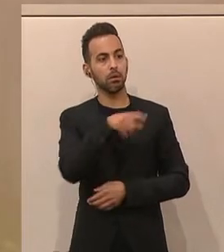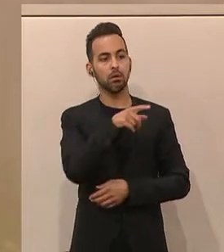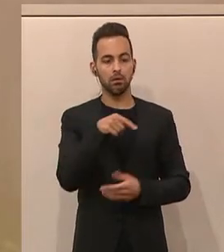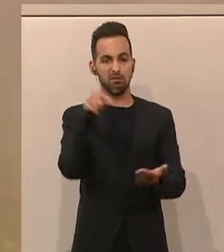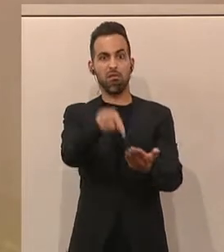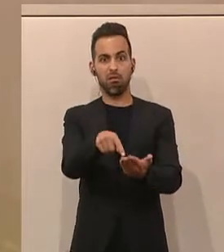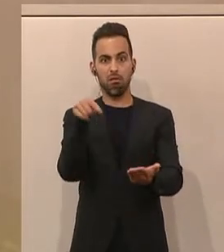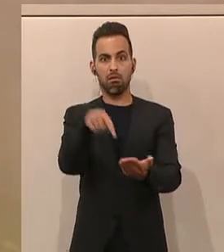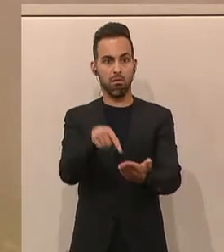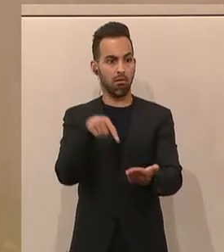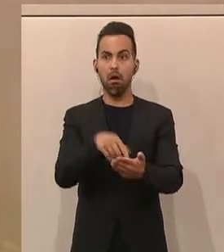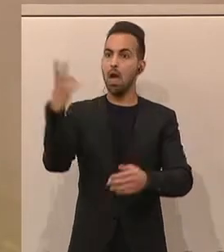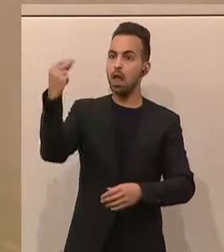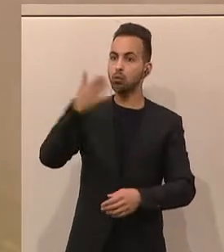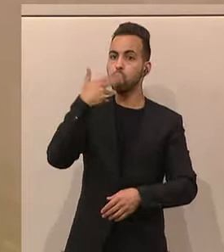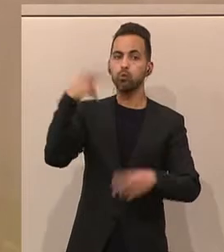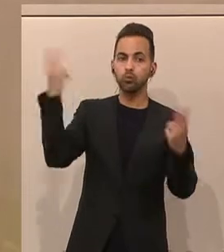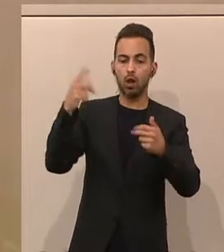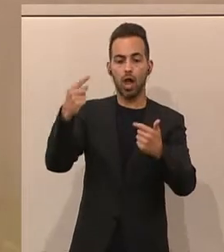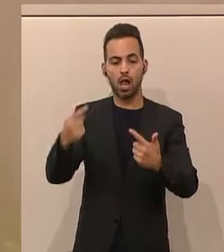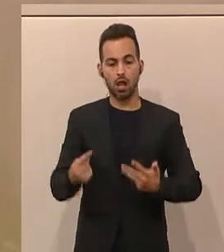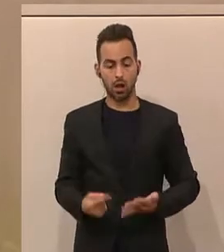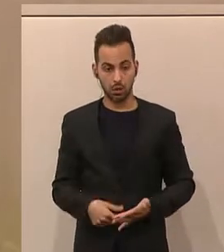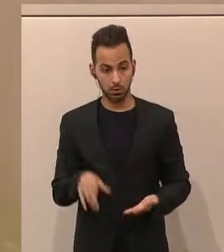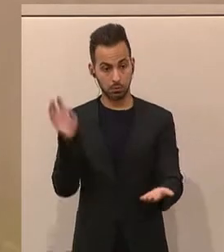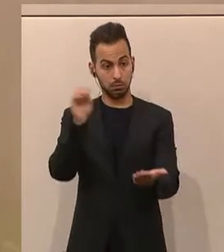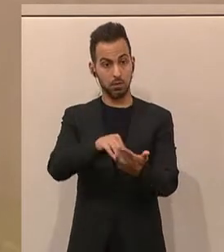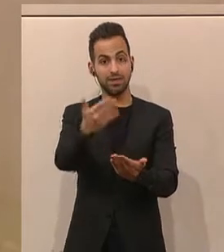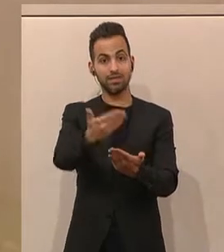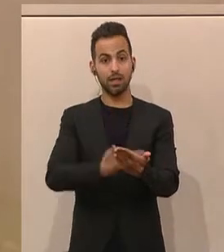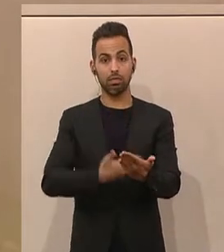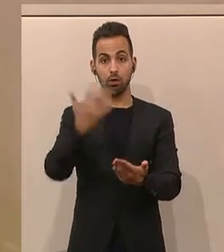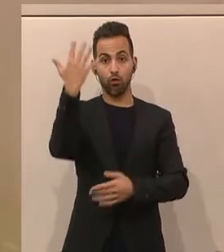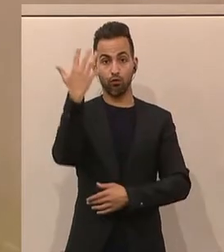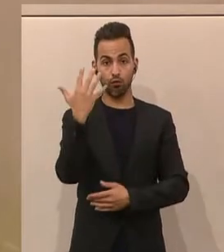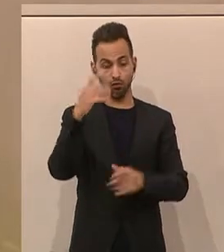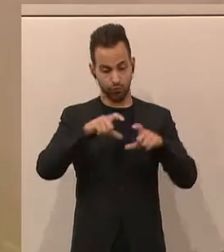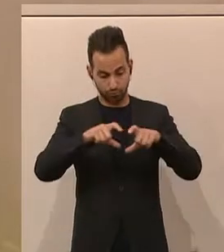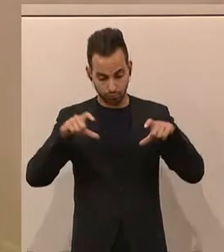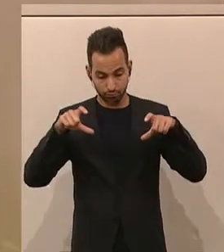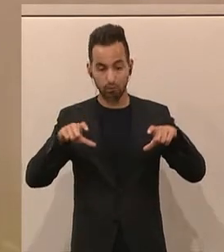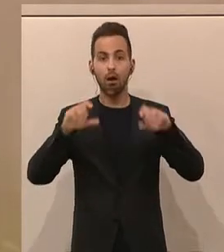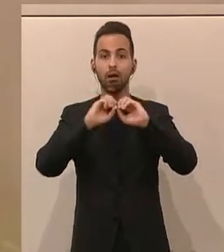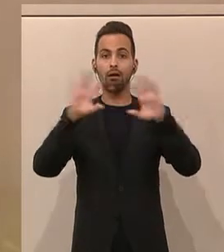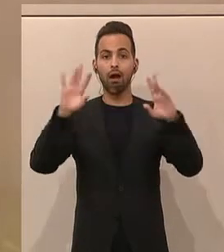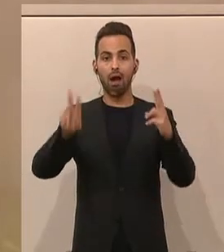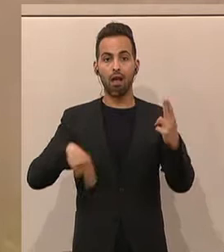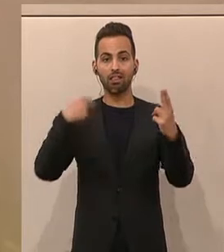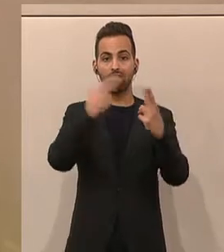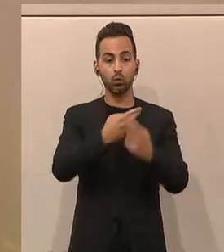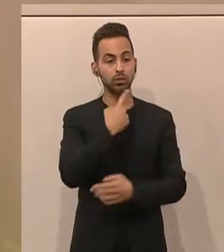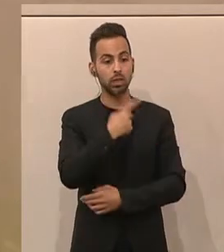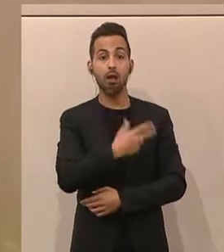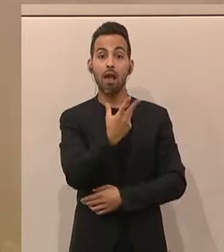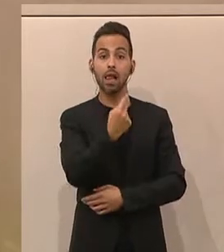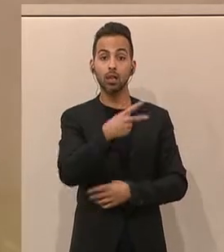Vorhalte betreffend Zustimmung der Eltern gibt es auch darin auf Seite 5 eine klare Antwort dazu, dass die Zustimmung